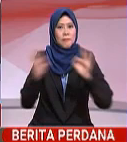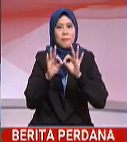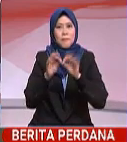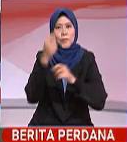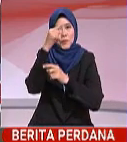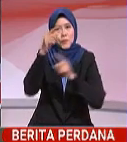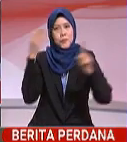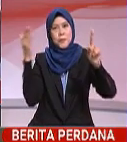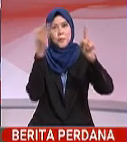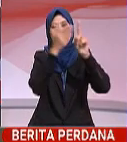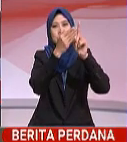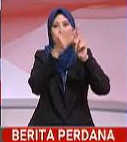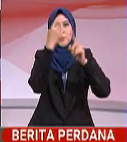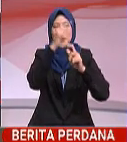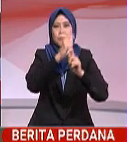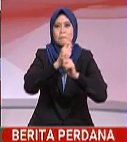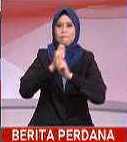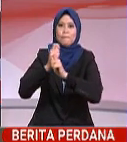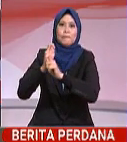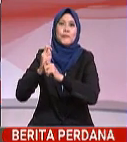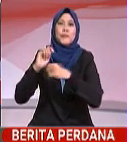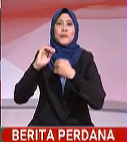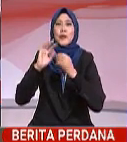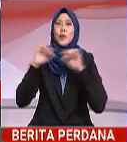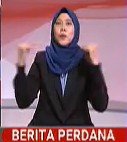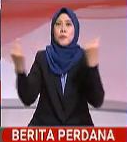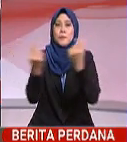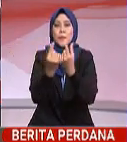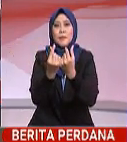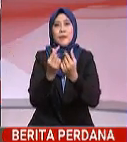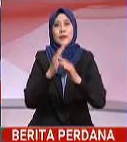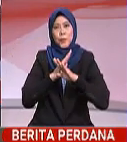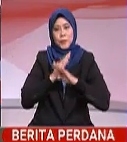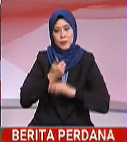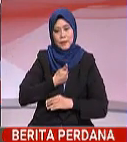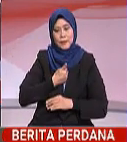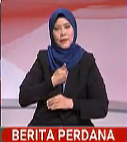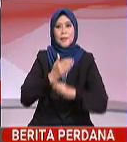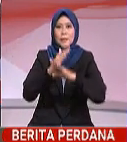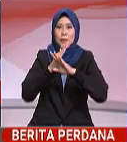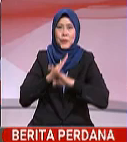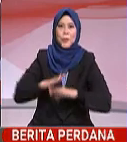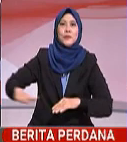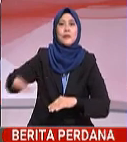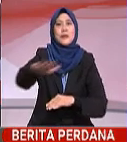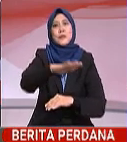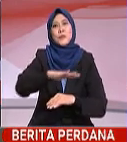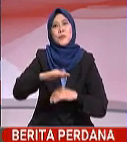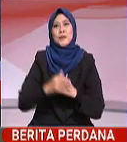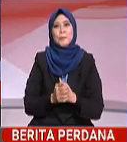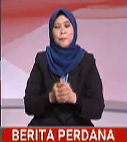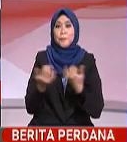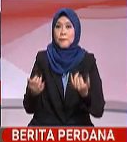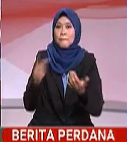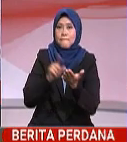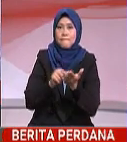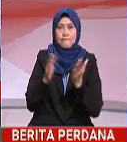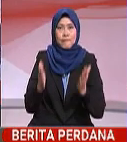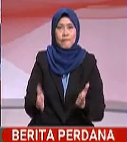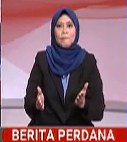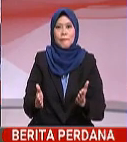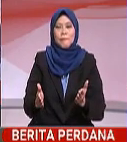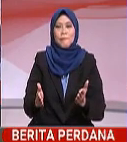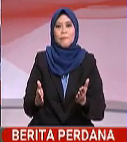misi mencapai imuniti kelompok selari tema lindungi diri, lindungi semua. Ya, wartawan Suhail Muhammad Noor